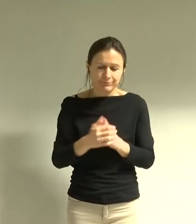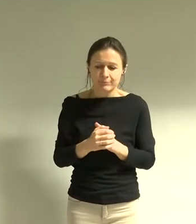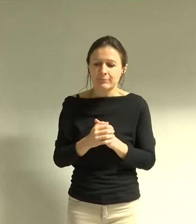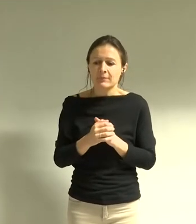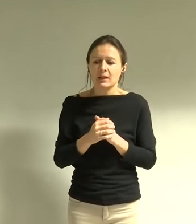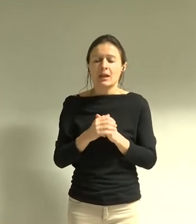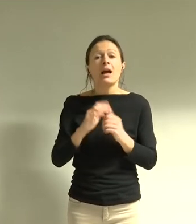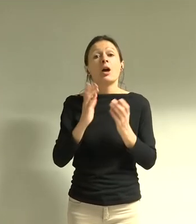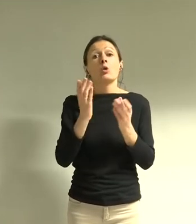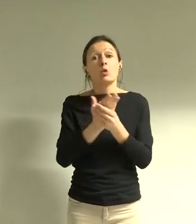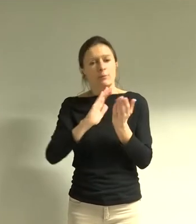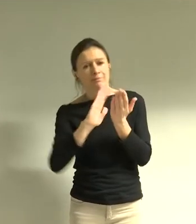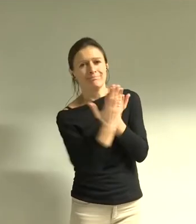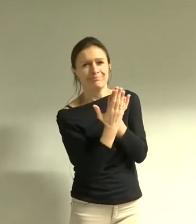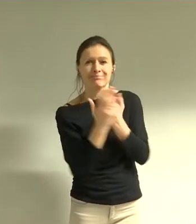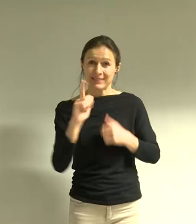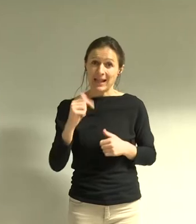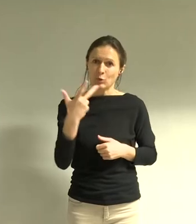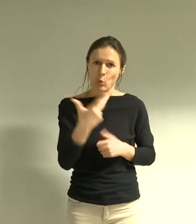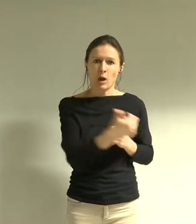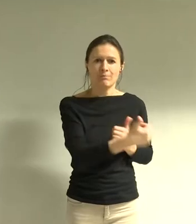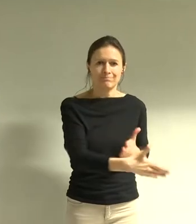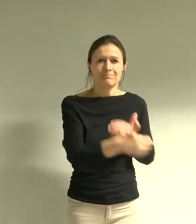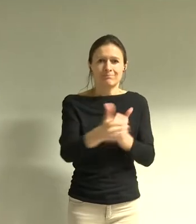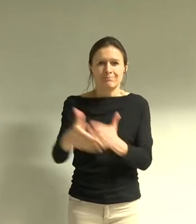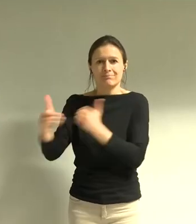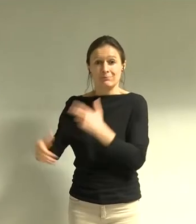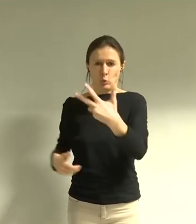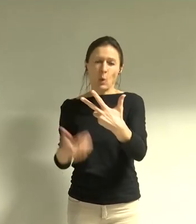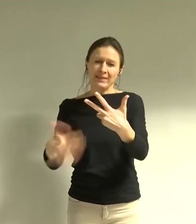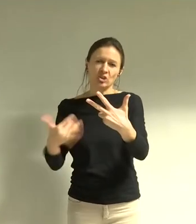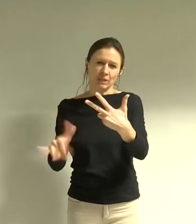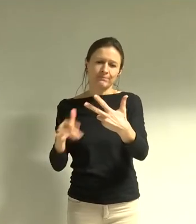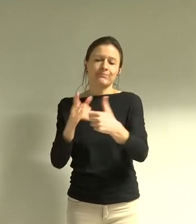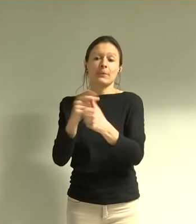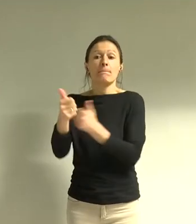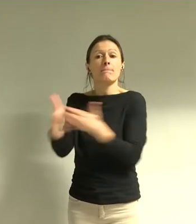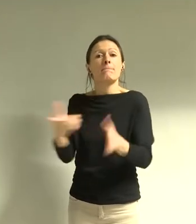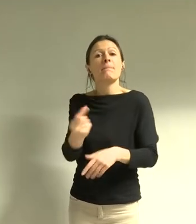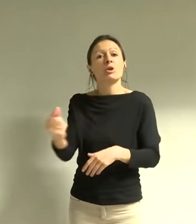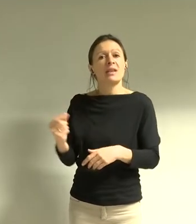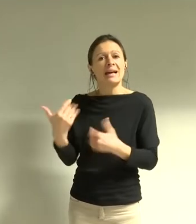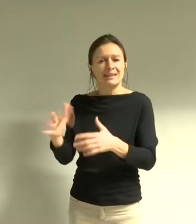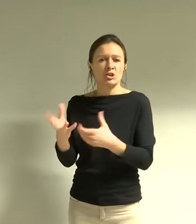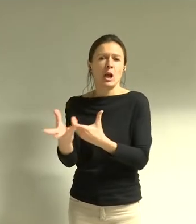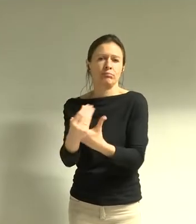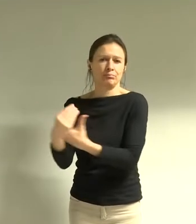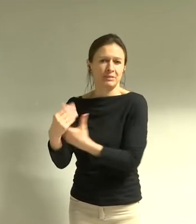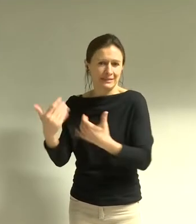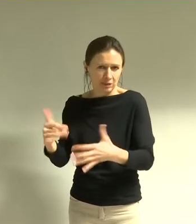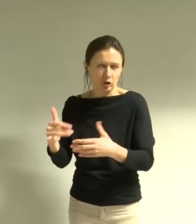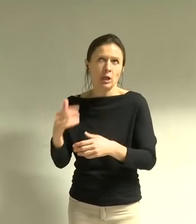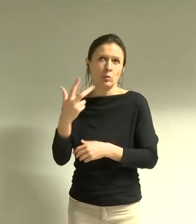ans que trois collèges sont déjà bien pourvus pour la création de la sic le collège des partenaires via la participation trois